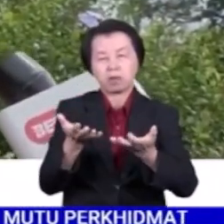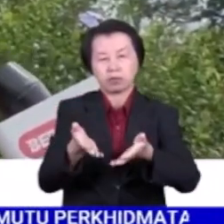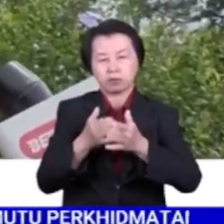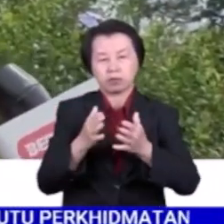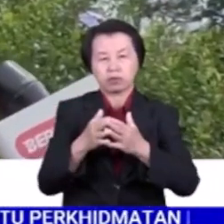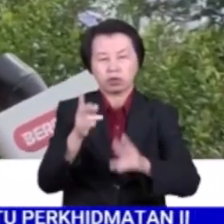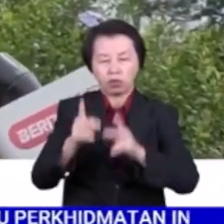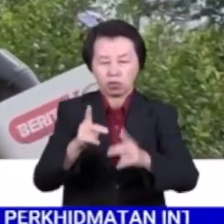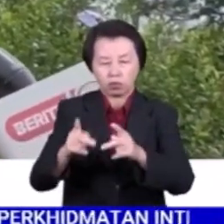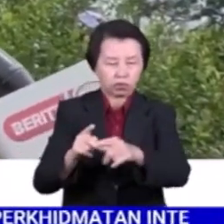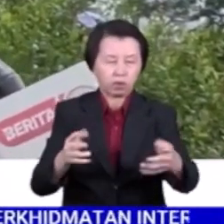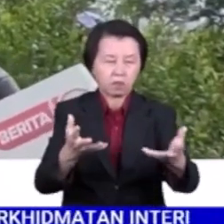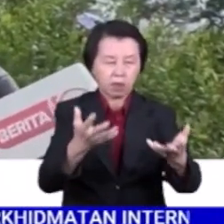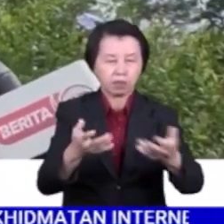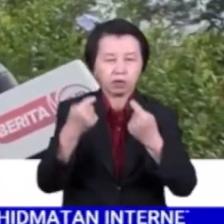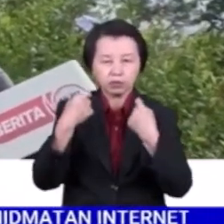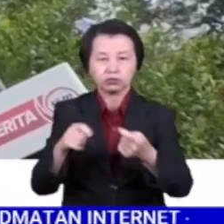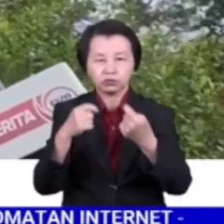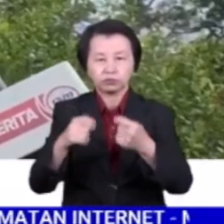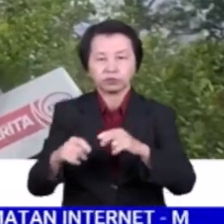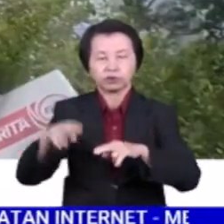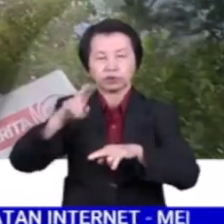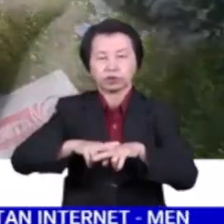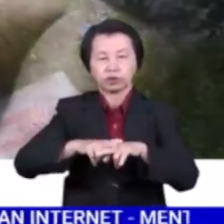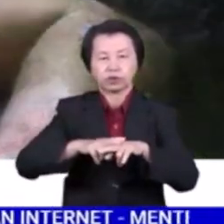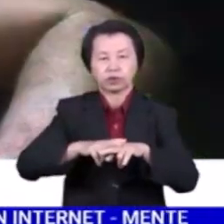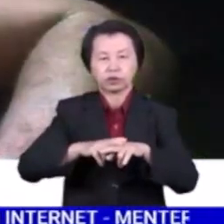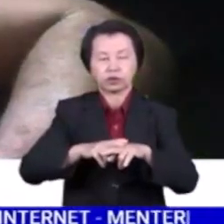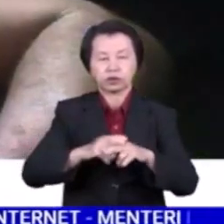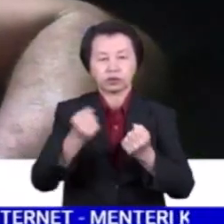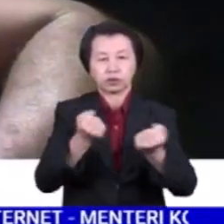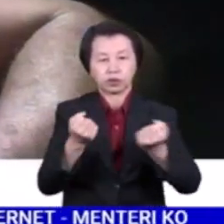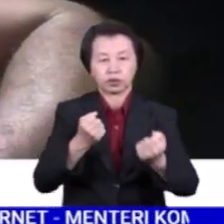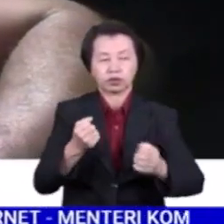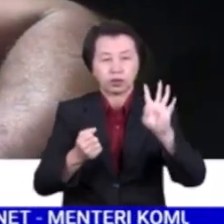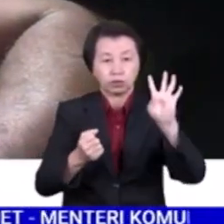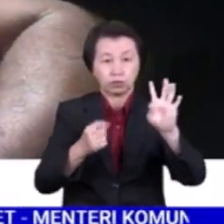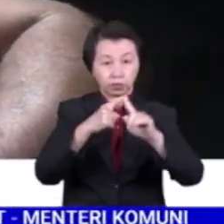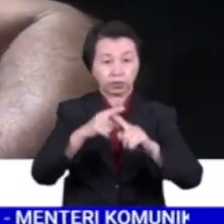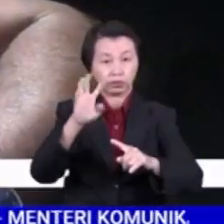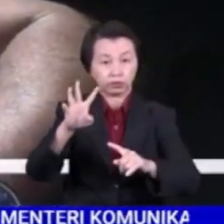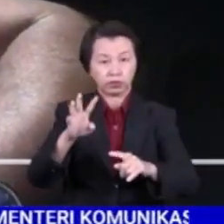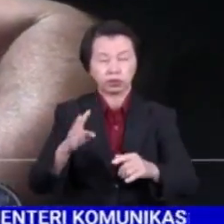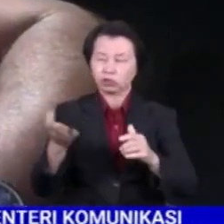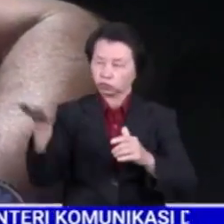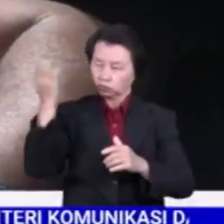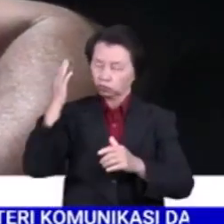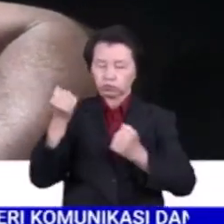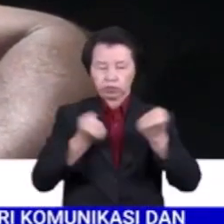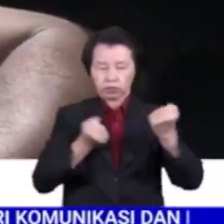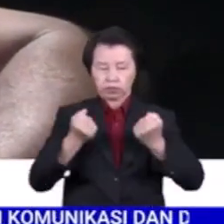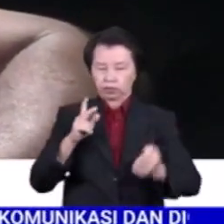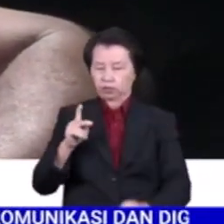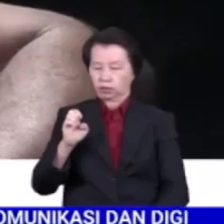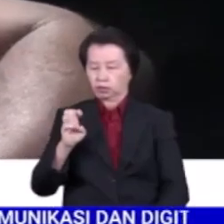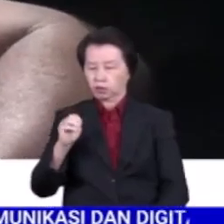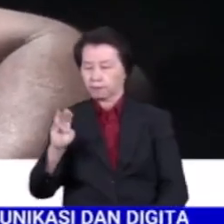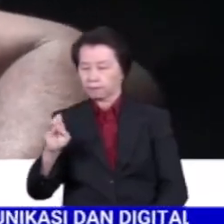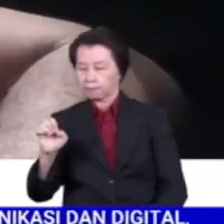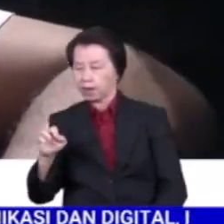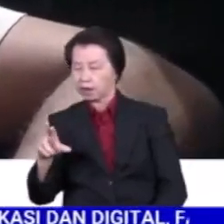permintaan orang untuk nak cuba naik pakai four wheel drive. Awal kita buat daripada Kembara. Kereta Kembara. Awal